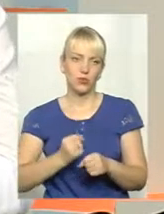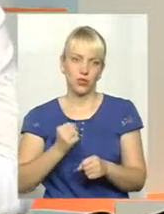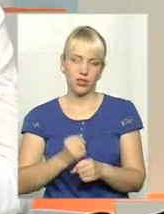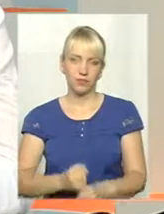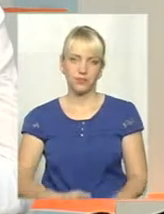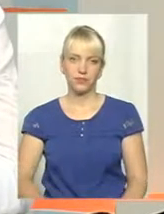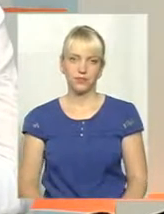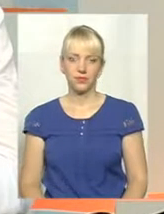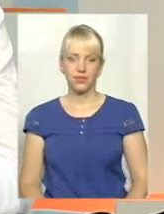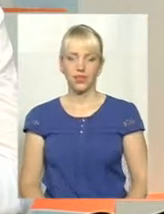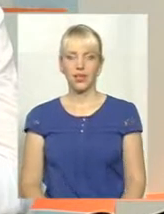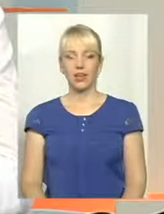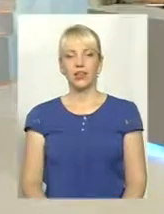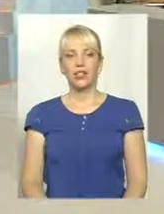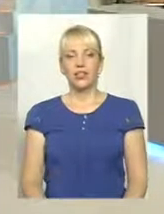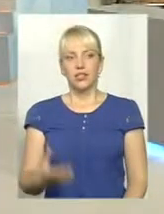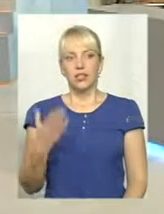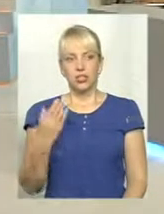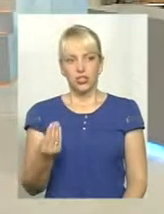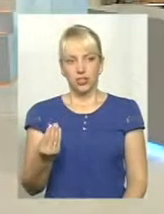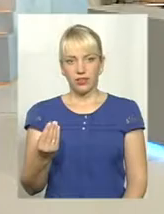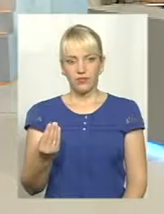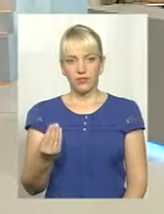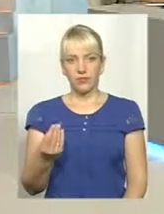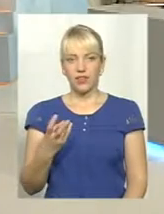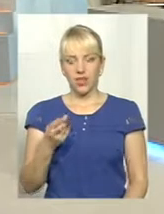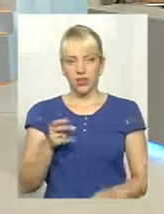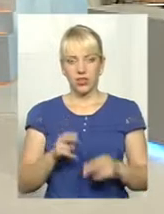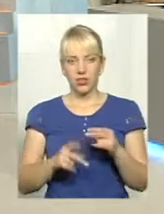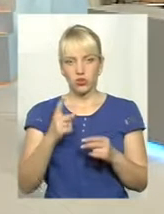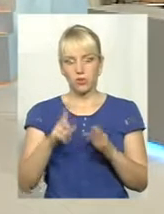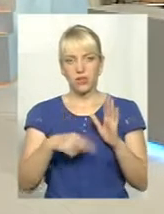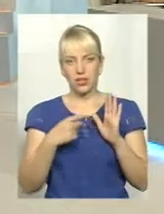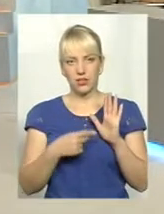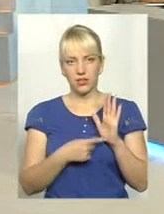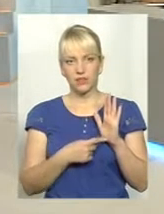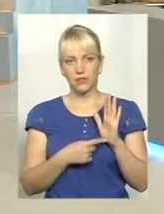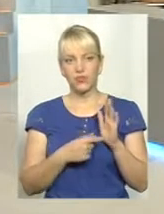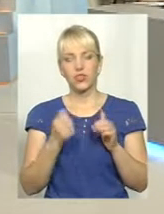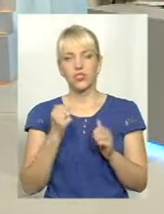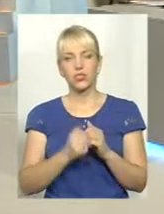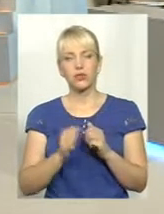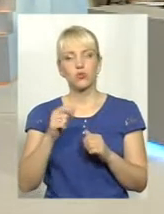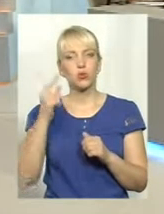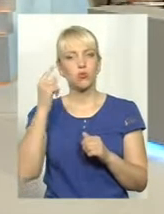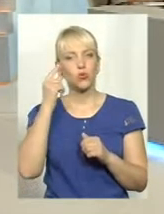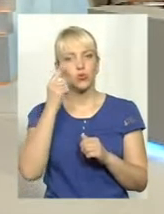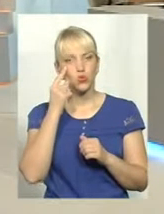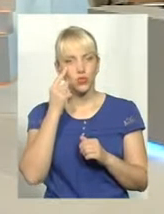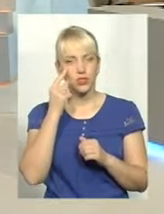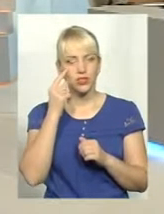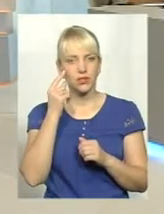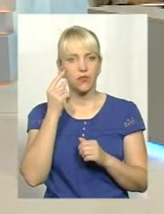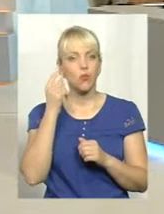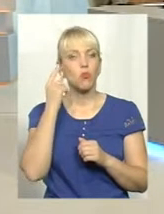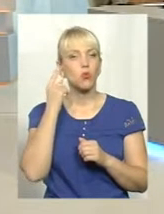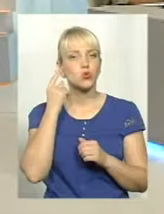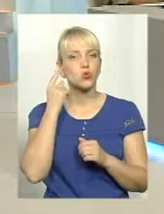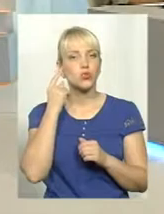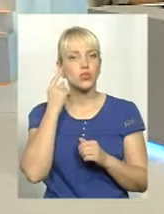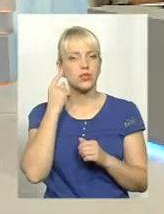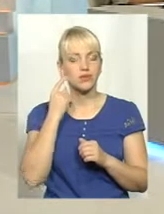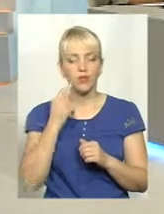треба багато. І один брендинг не зробить Хмельницьку область відомою. відомою Хмельницьку область зроблять люди